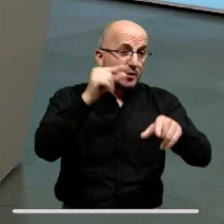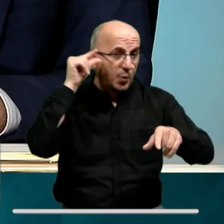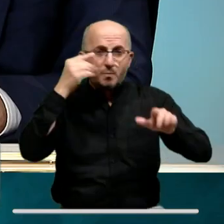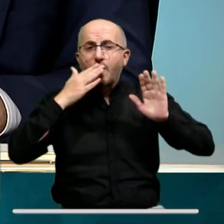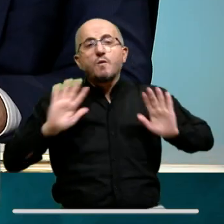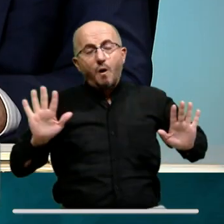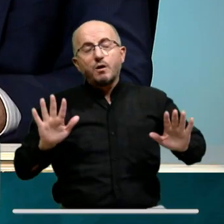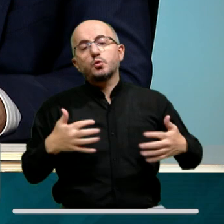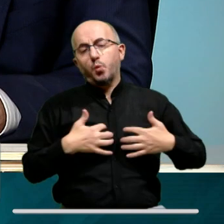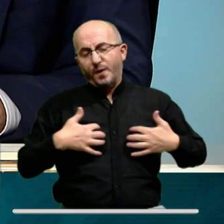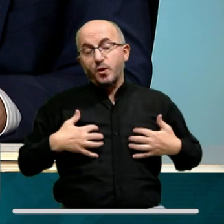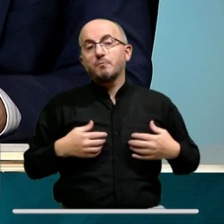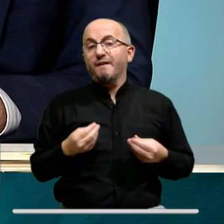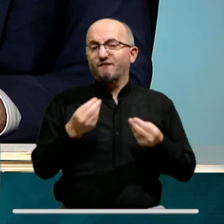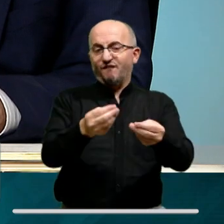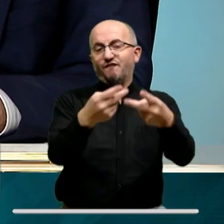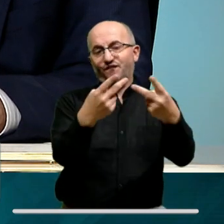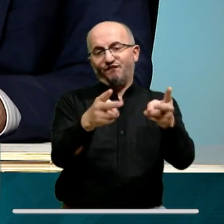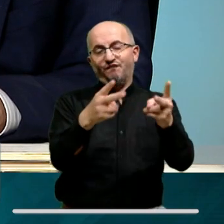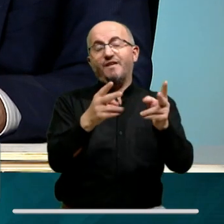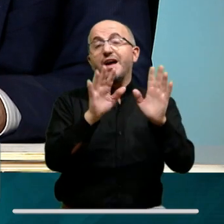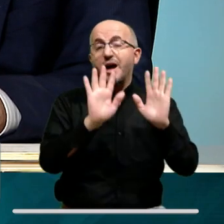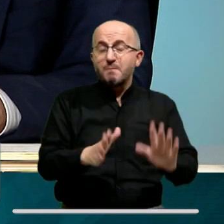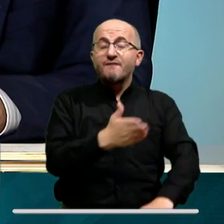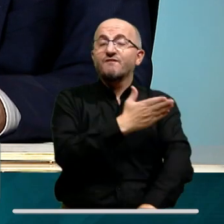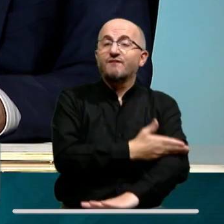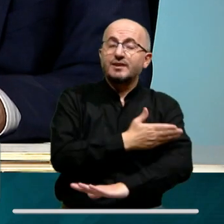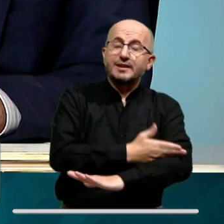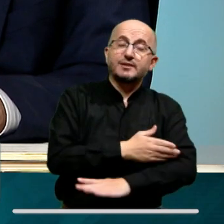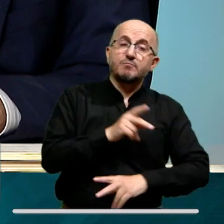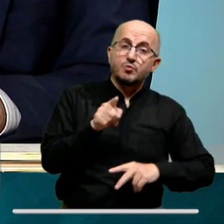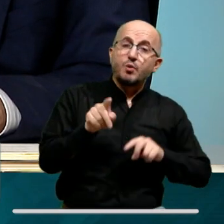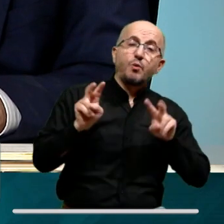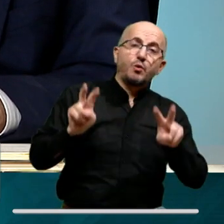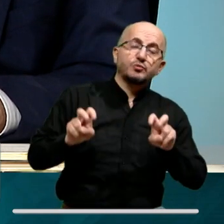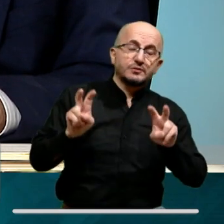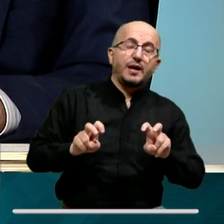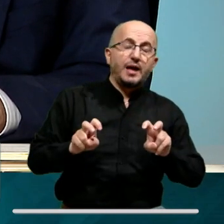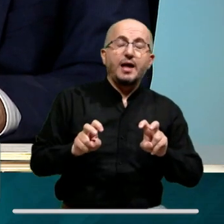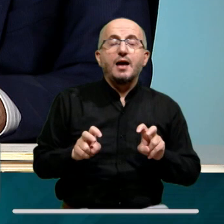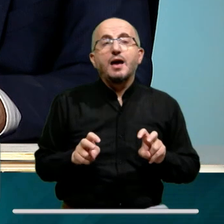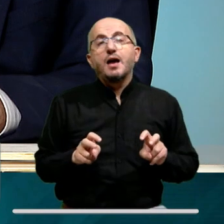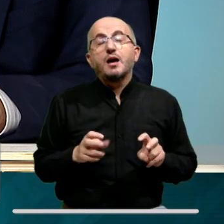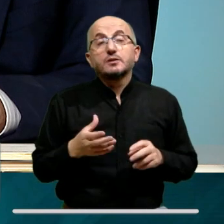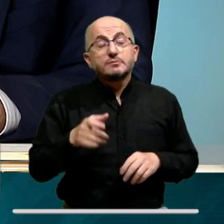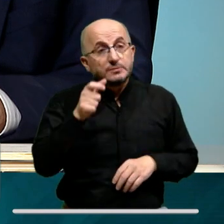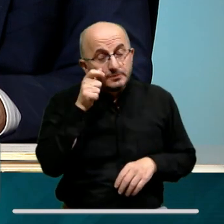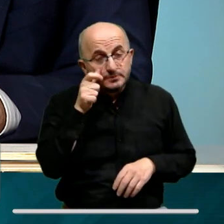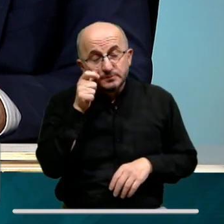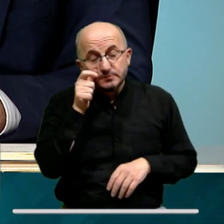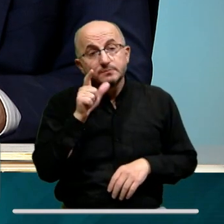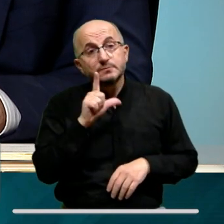ise bunlara verebilir. Ancak vatandaşımız da bu konuda tabii ki çok dikkatli